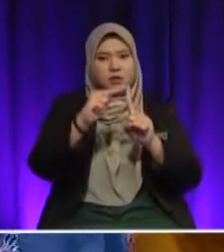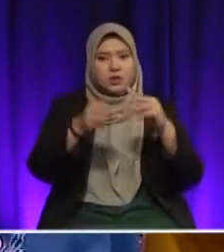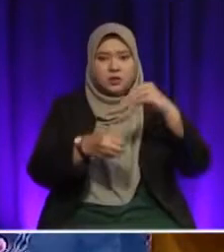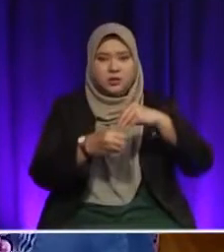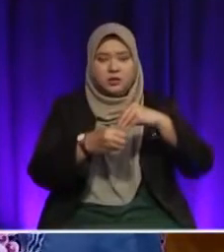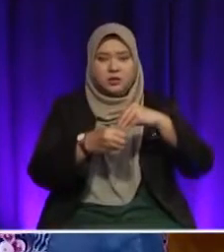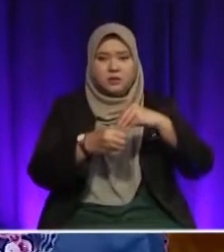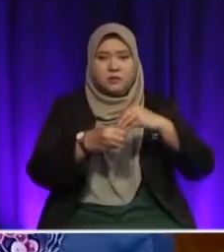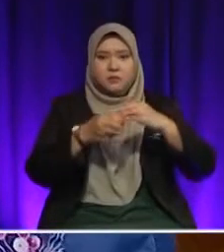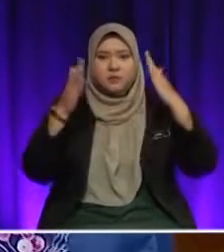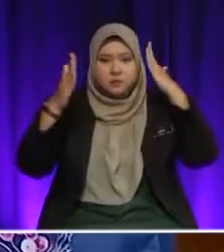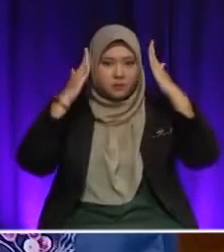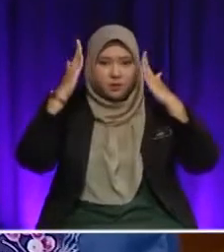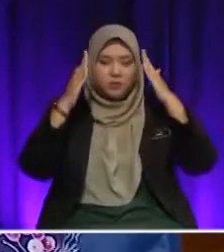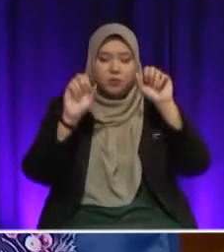betul-betul